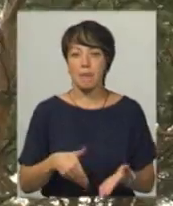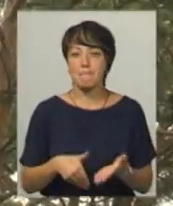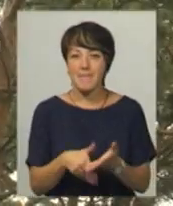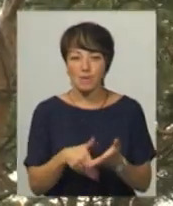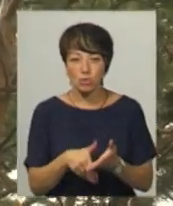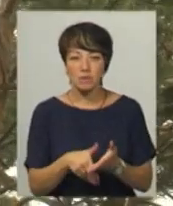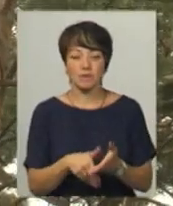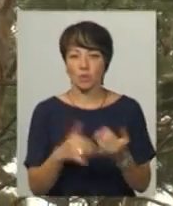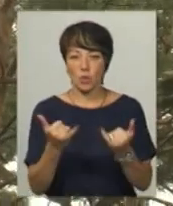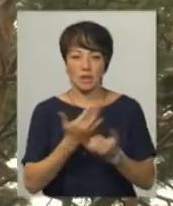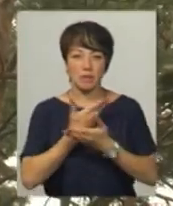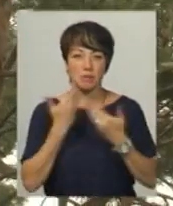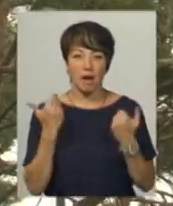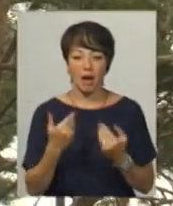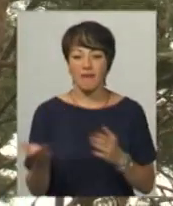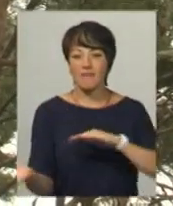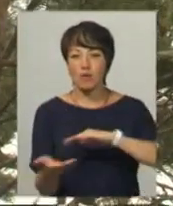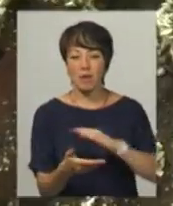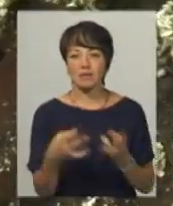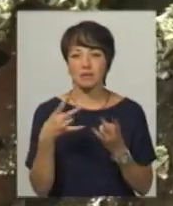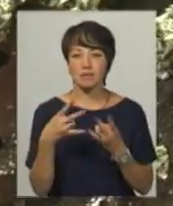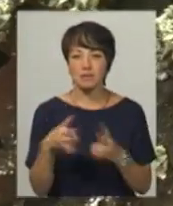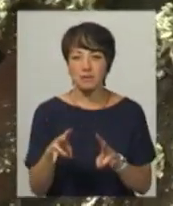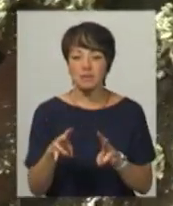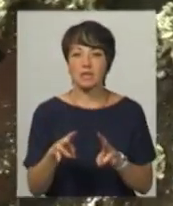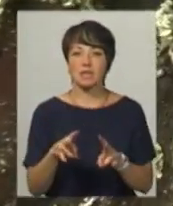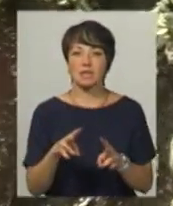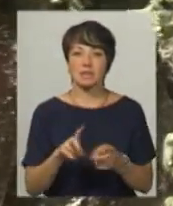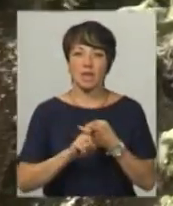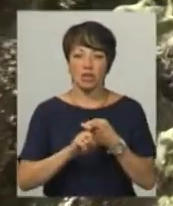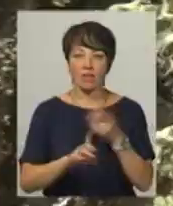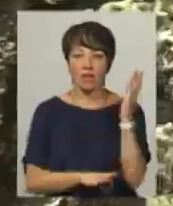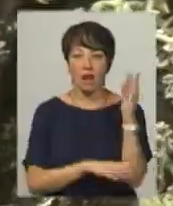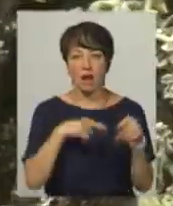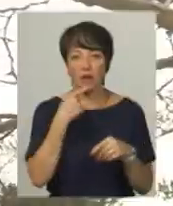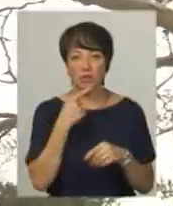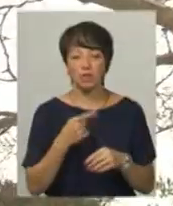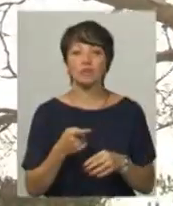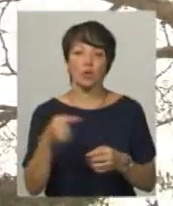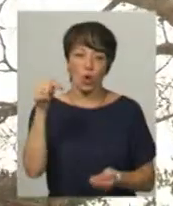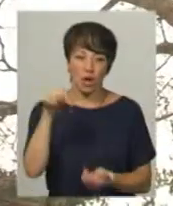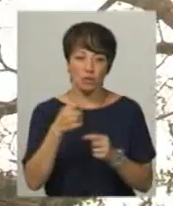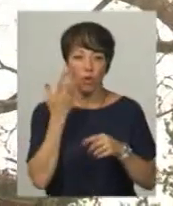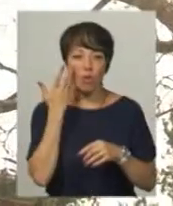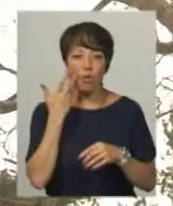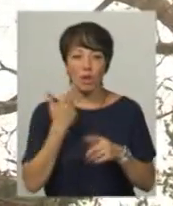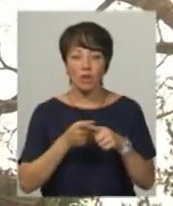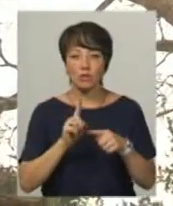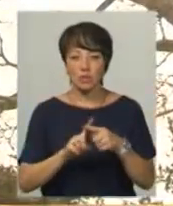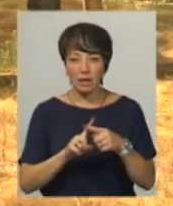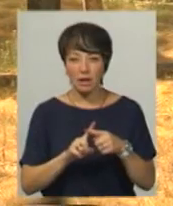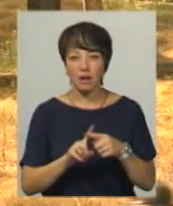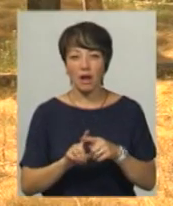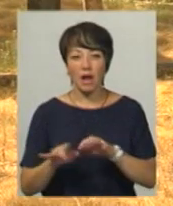немає. Рубати сухі й заражені шкідниками дерева доречно в період льоту короїда, каже старший науковий співробітник Національного природного парку Мале